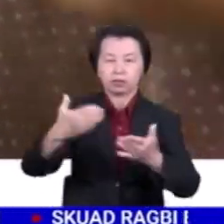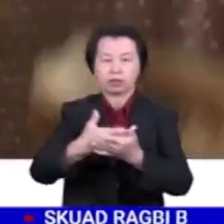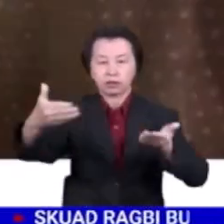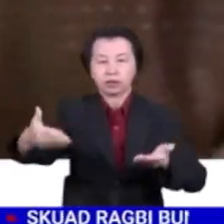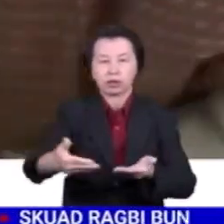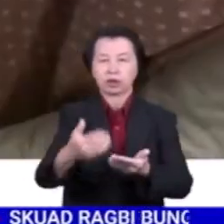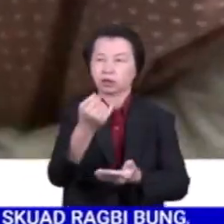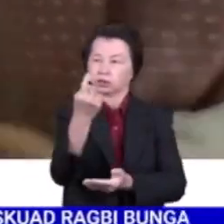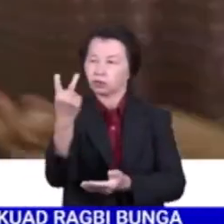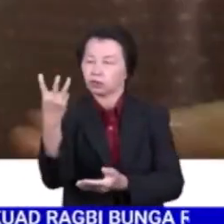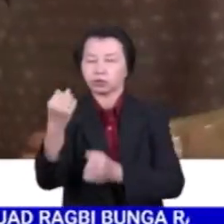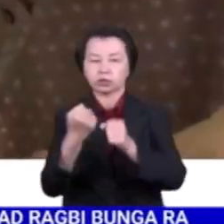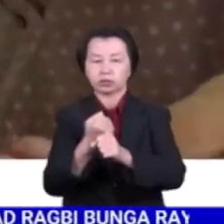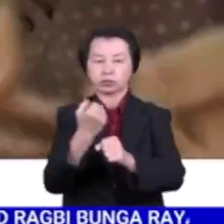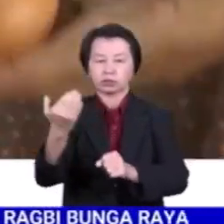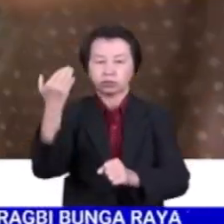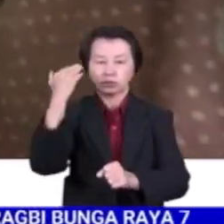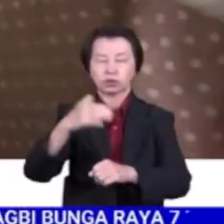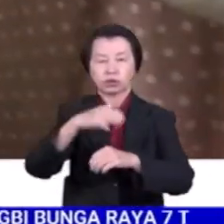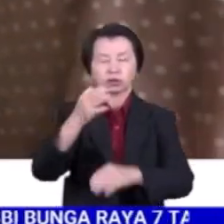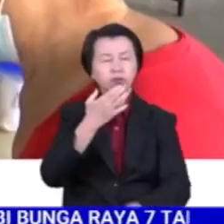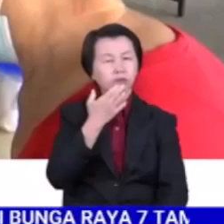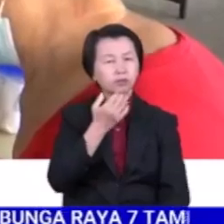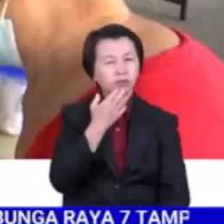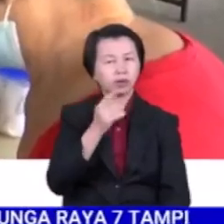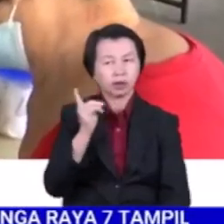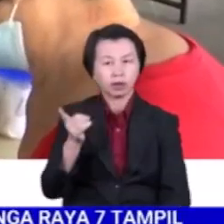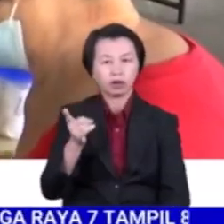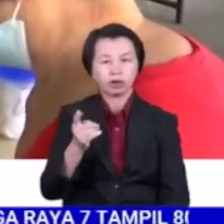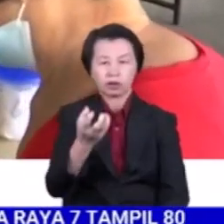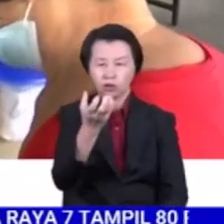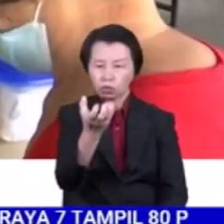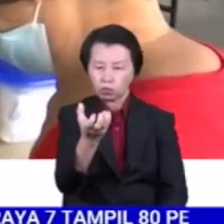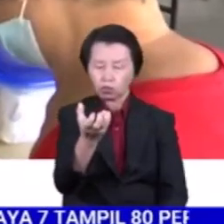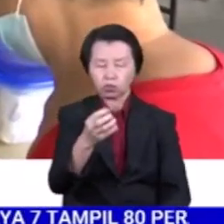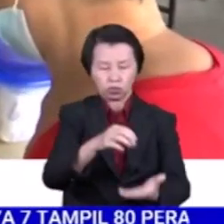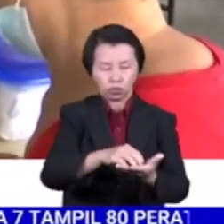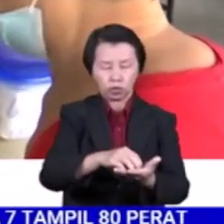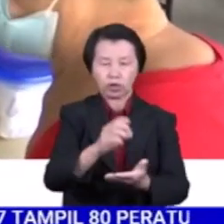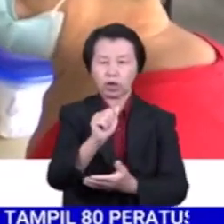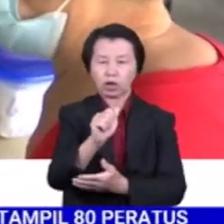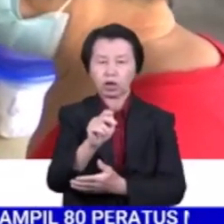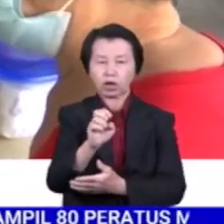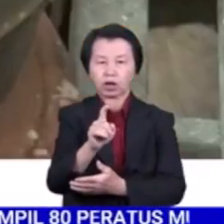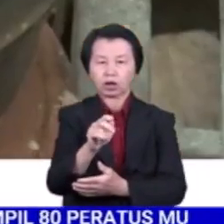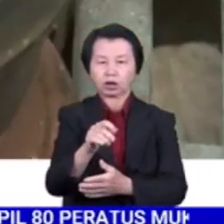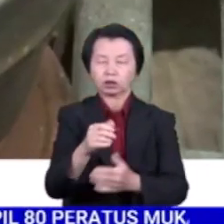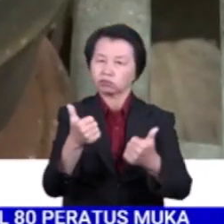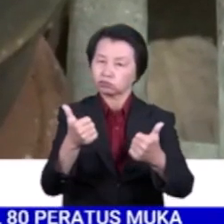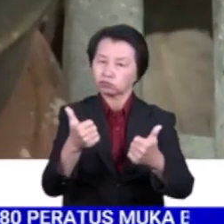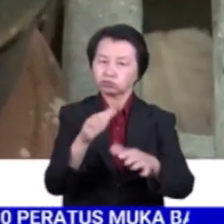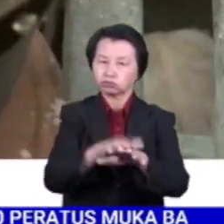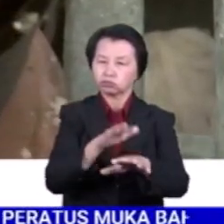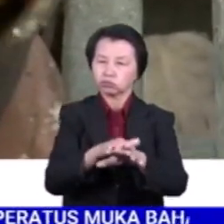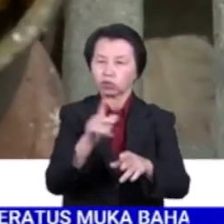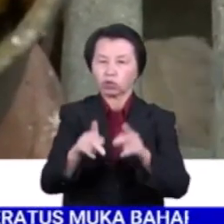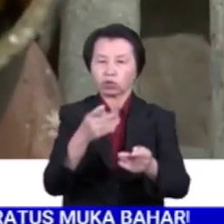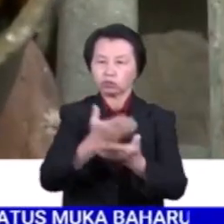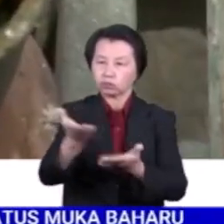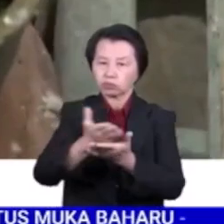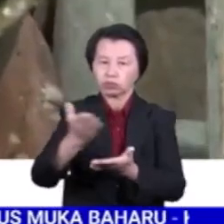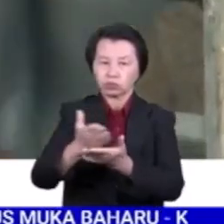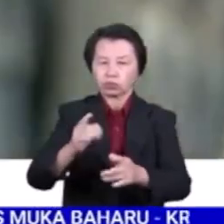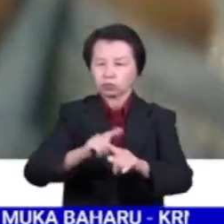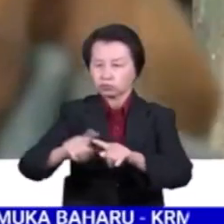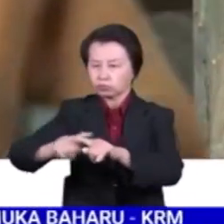diperkenalkan beberapa tahun lalu. Lebih manis, kuih akok dijual turut mendapat sambutan menggalakkan dari pelbagai